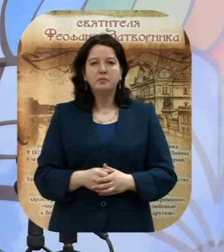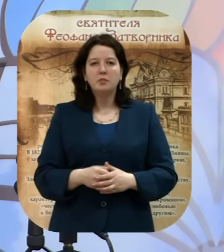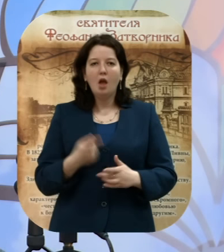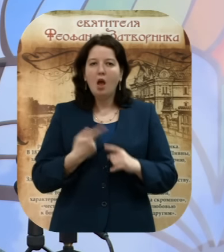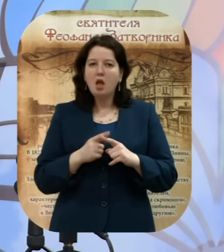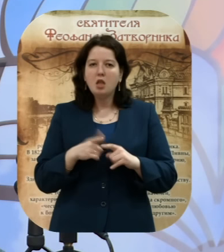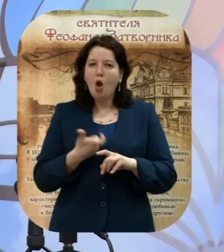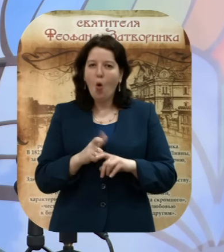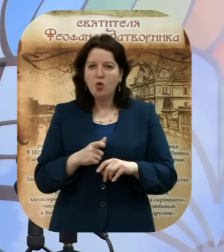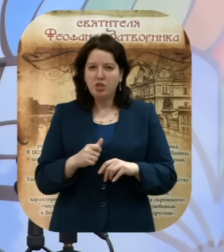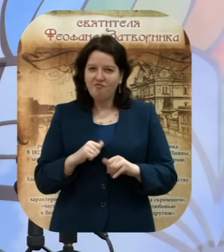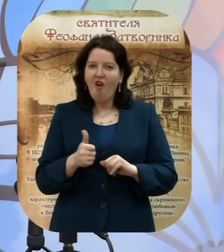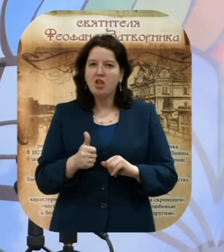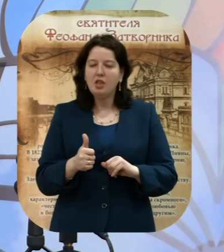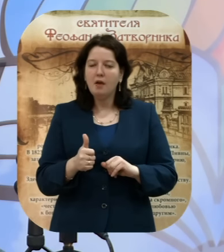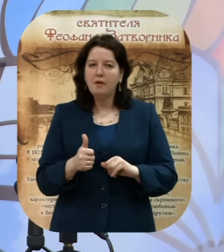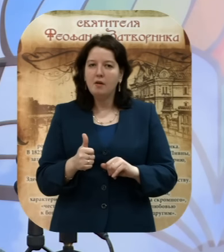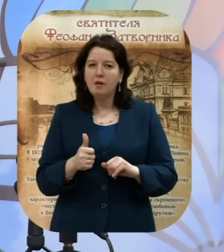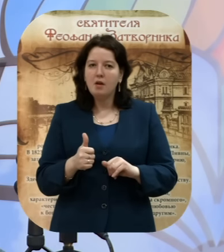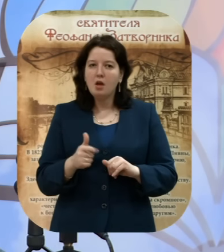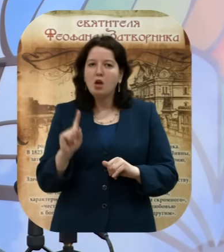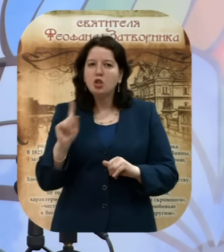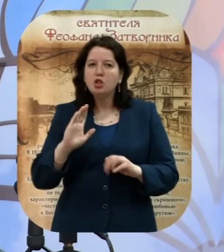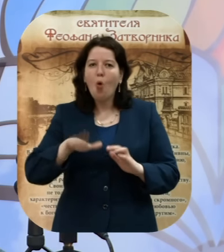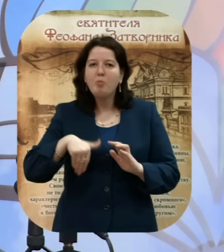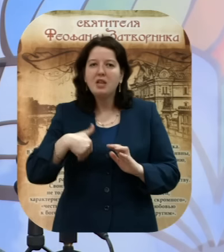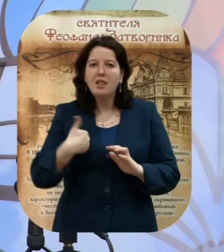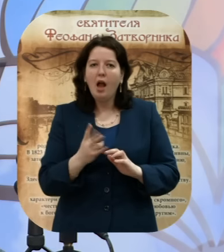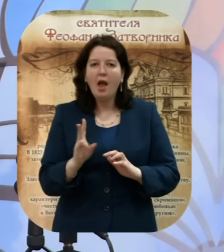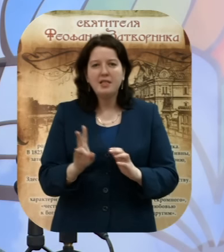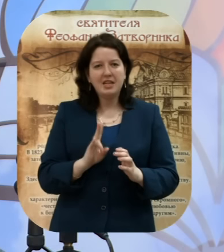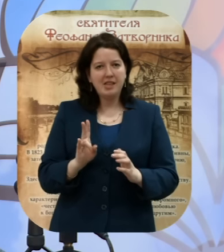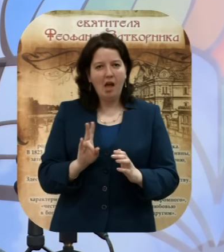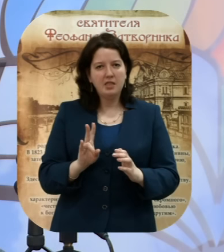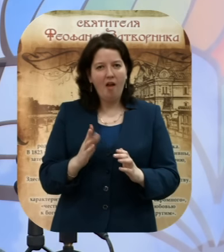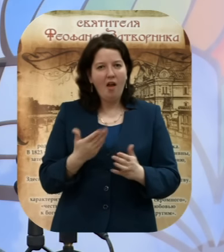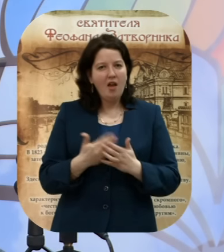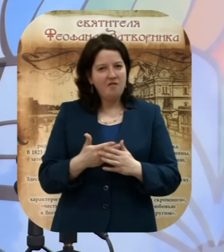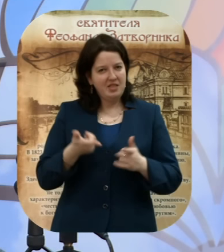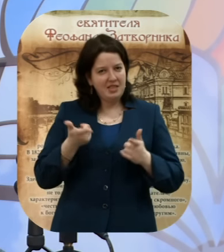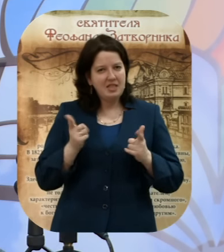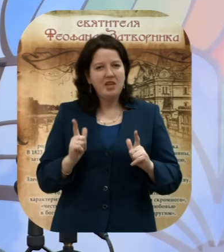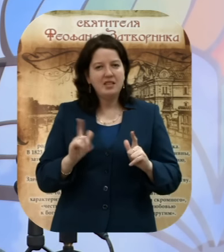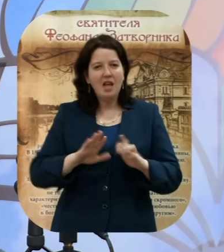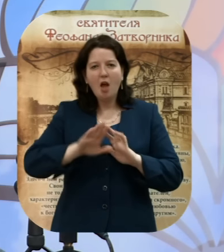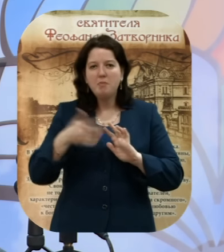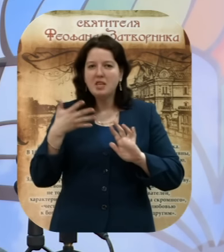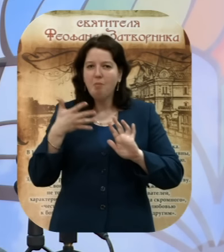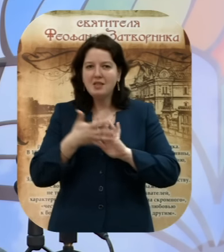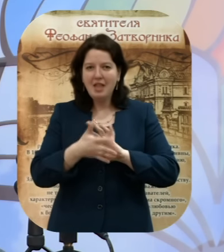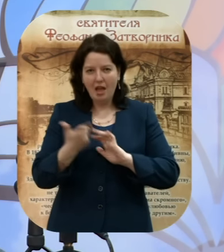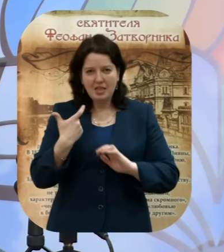Это очень важно, что предлагает христианство. Ведь действительно, без познания